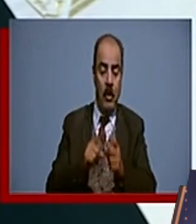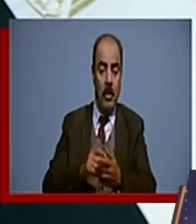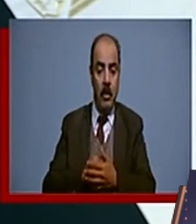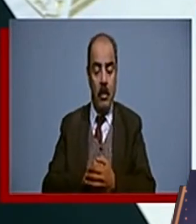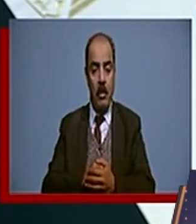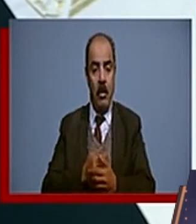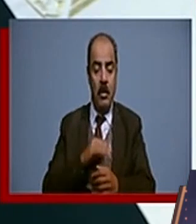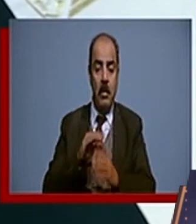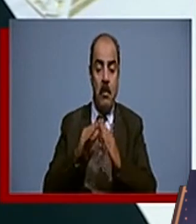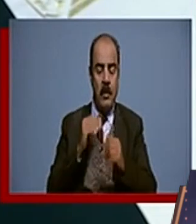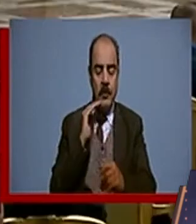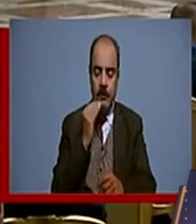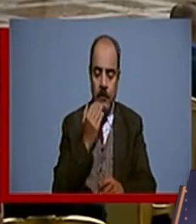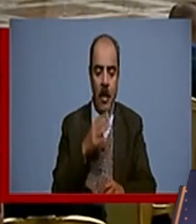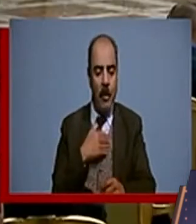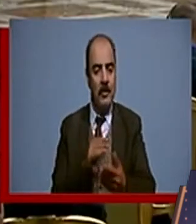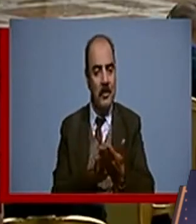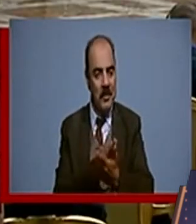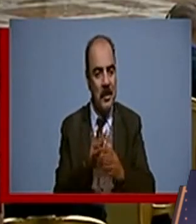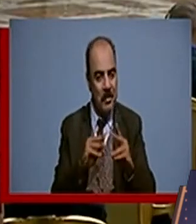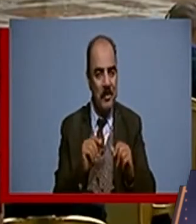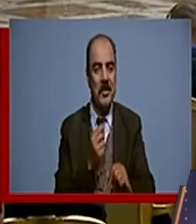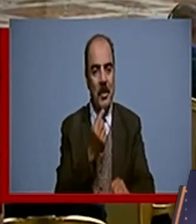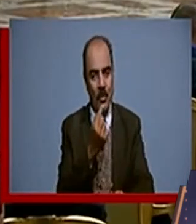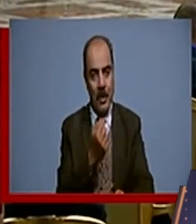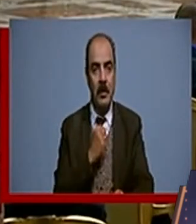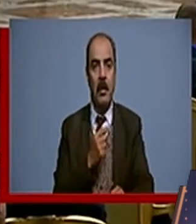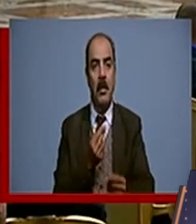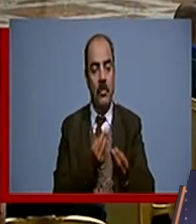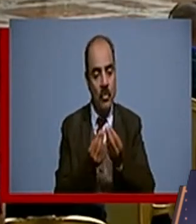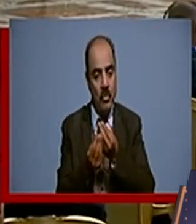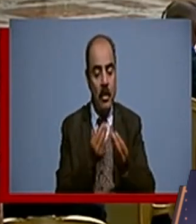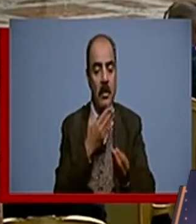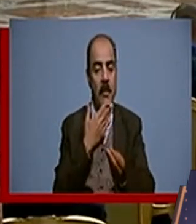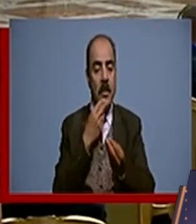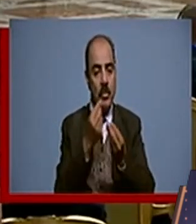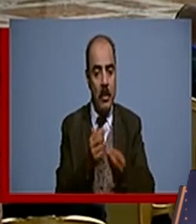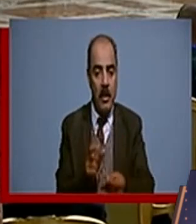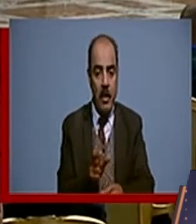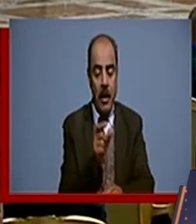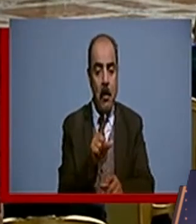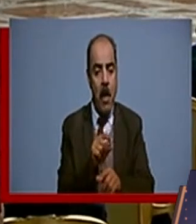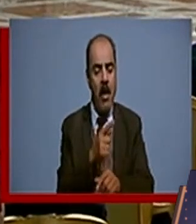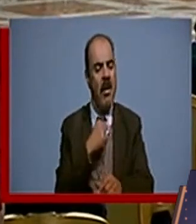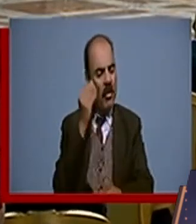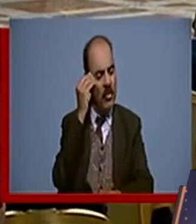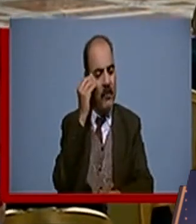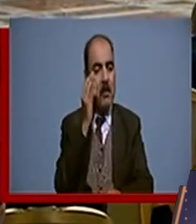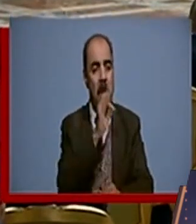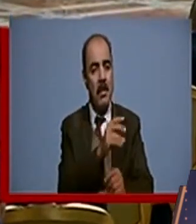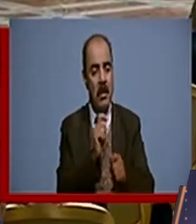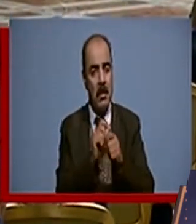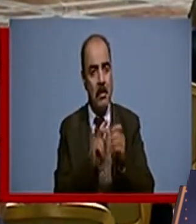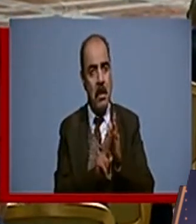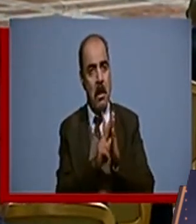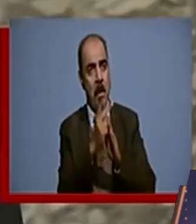والحرص من جانبنا على إيجاد حل مناسب من خلال التفاوض مع أشقائنا الأثيوبيين. نحن نتفهم ان التنميه